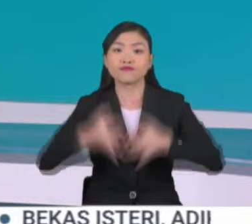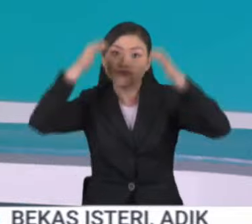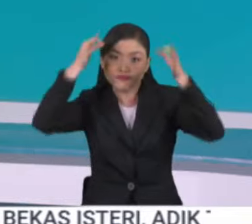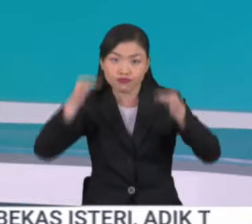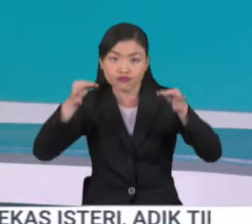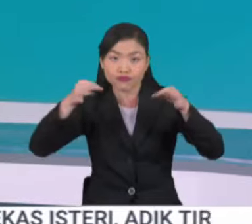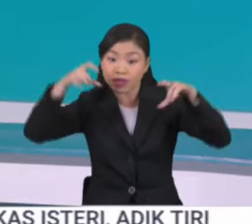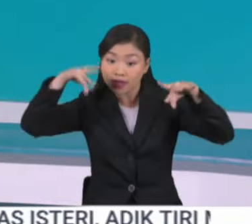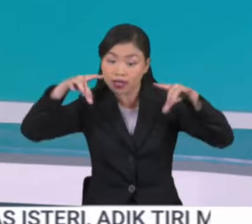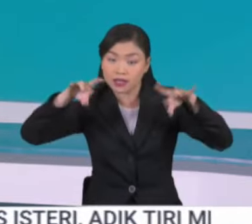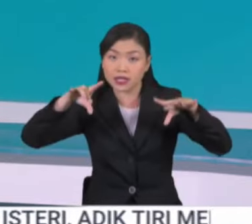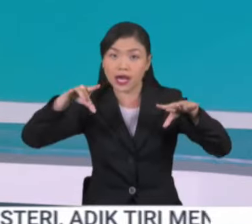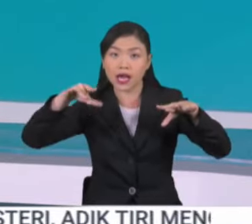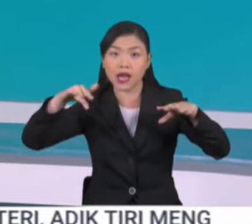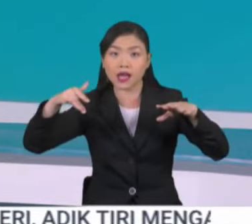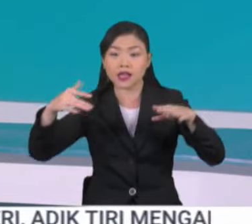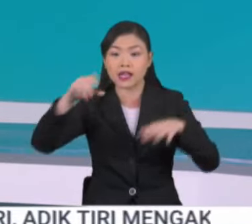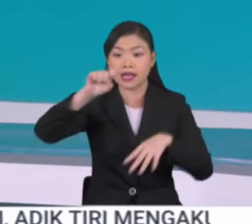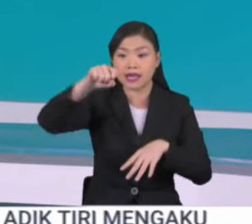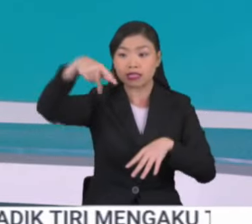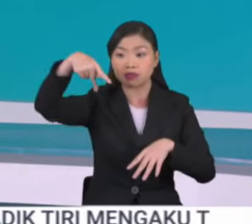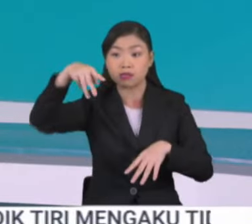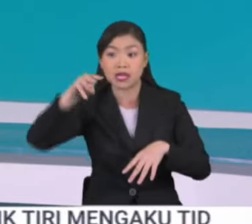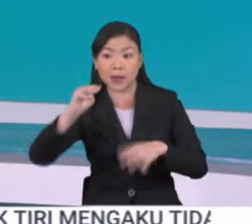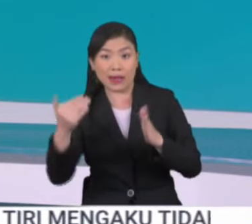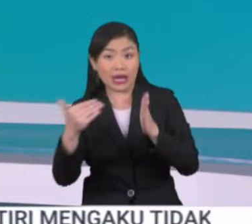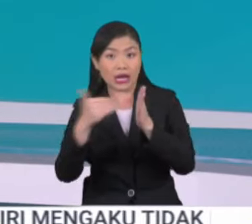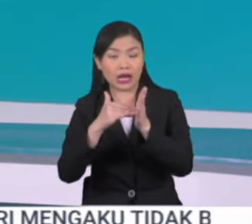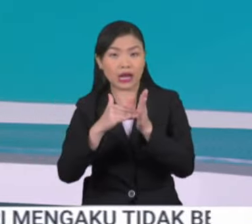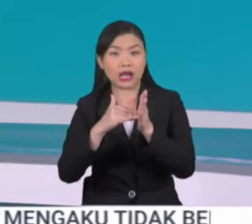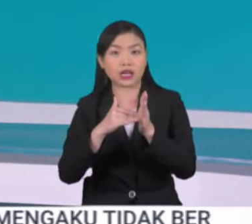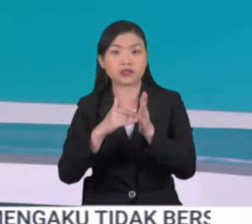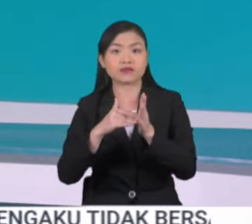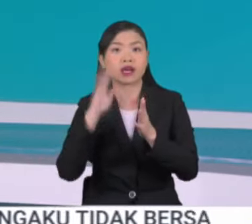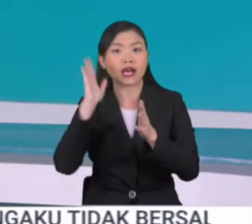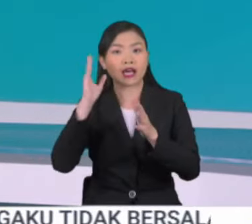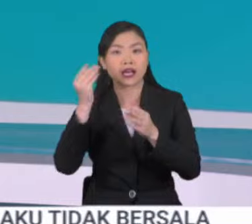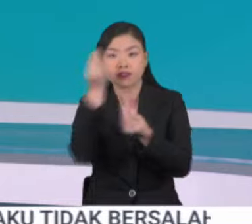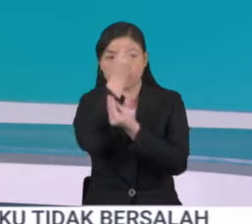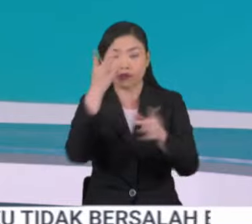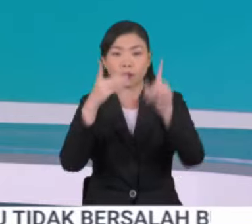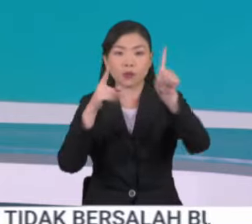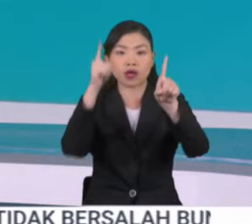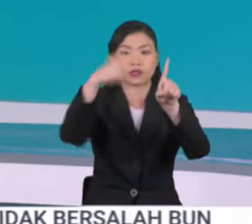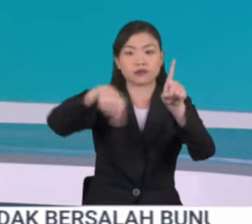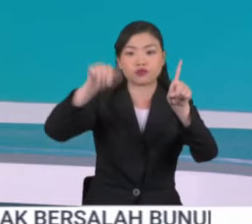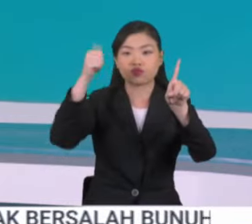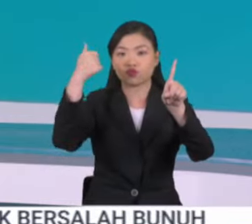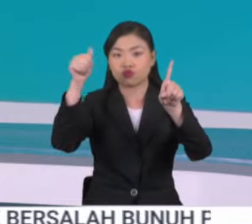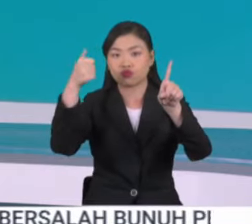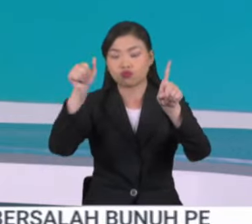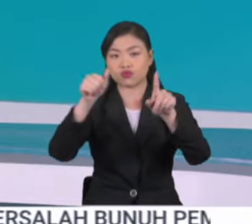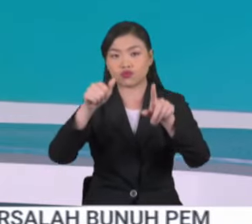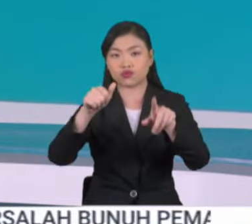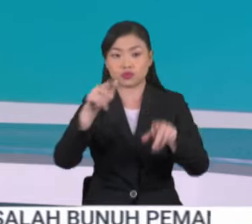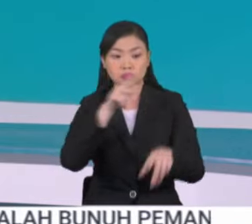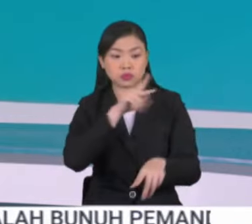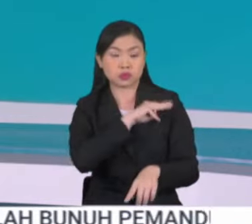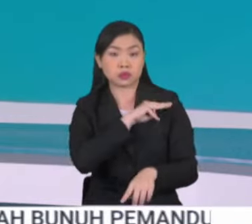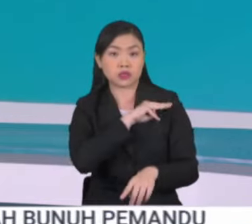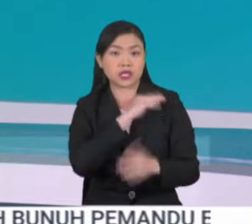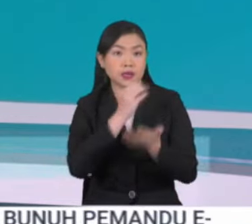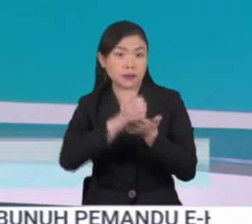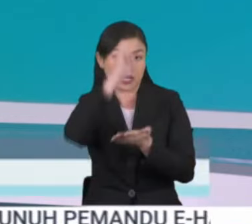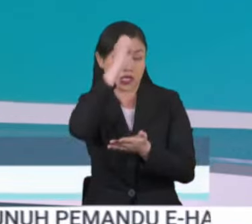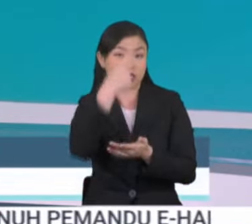Keputusan Pemeriksaan Sijil Pelajaran Malaysia Ulangan 2024 akan dikeluarkan pada 1 Oktober. Kementerian Pendidikan